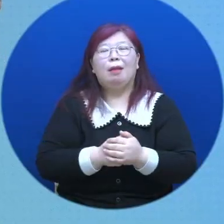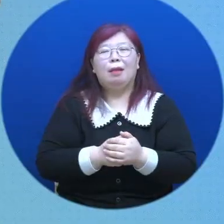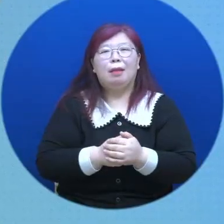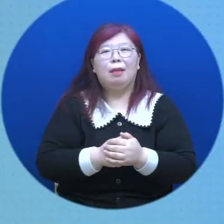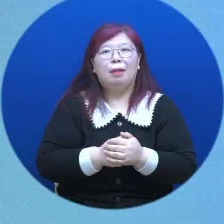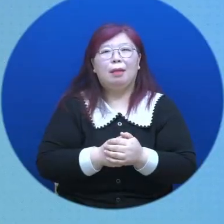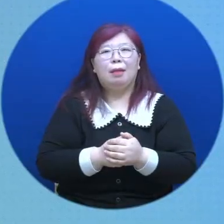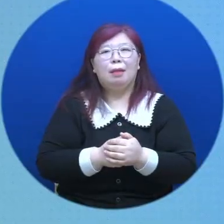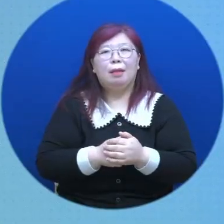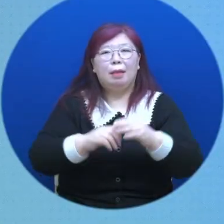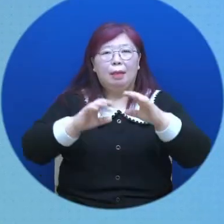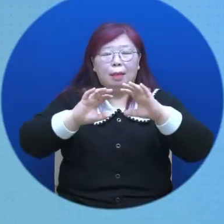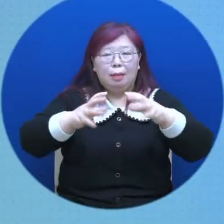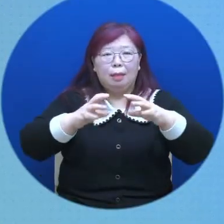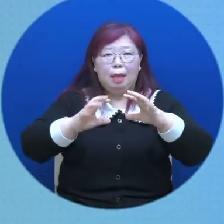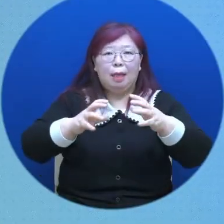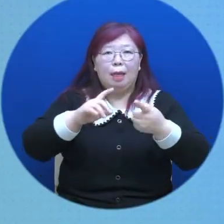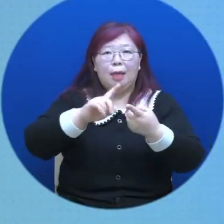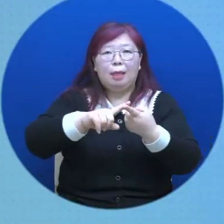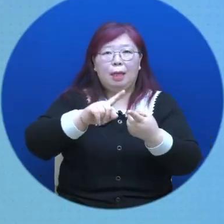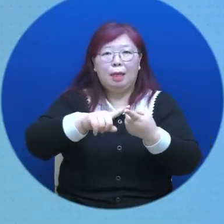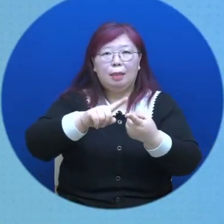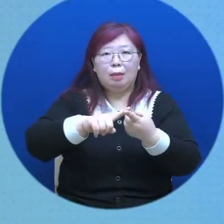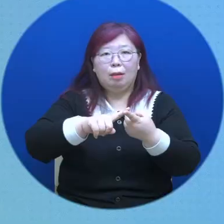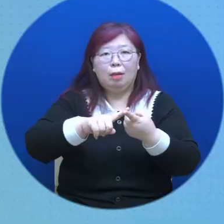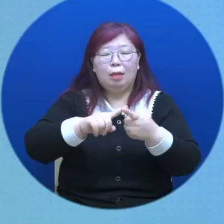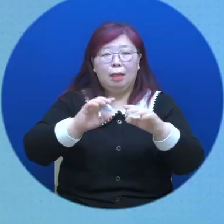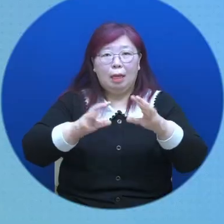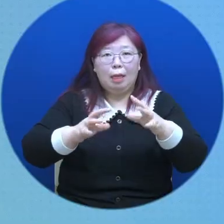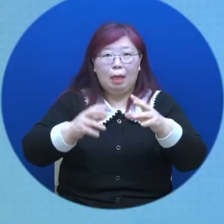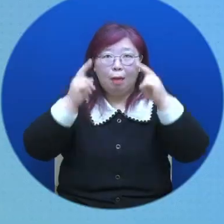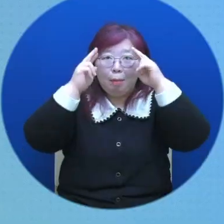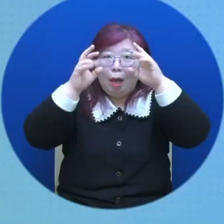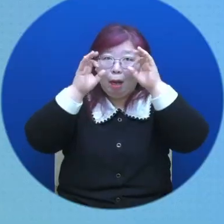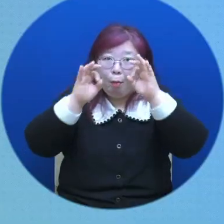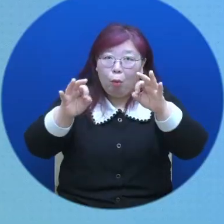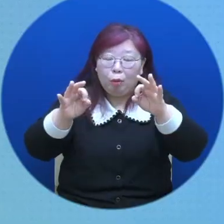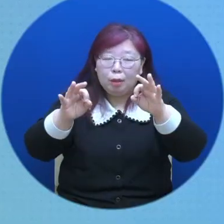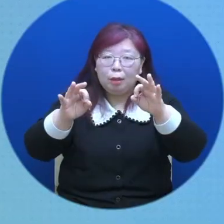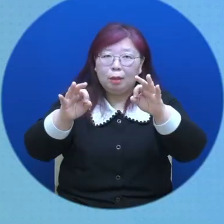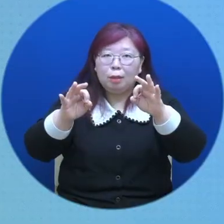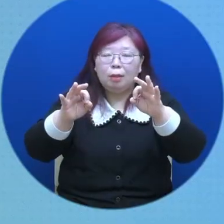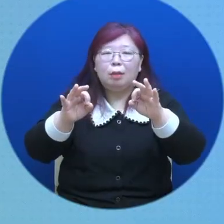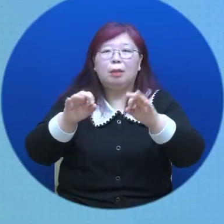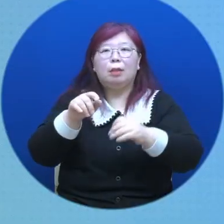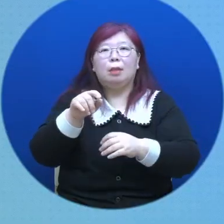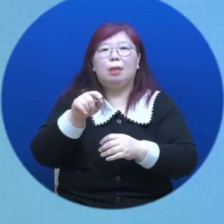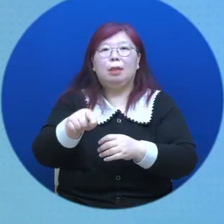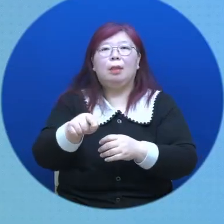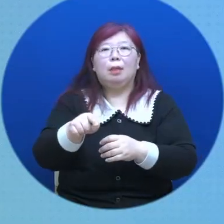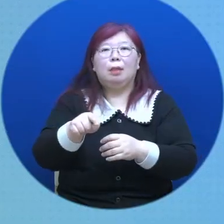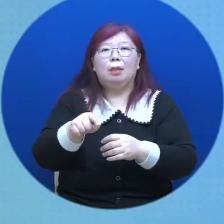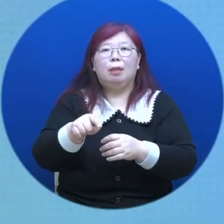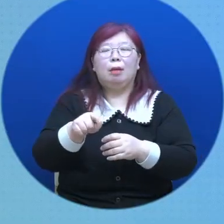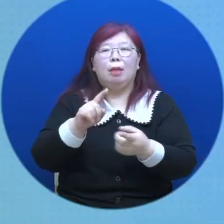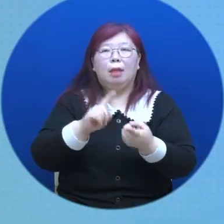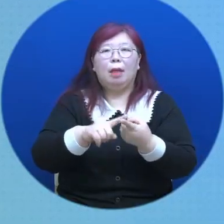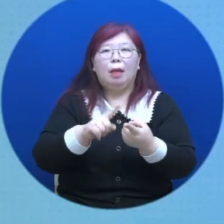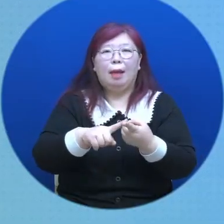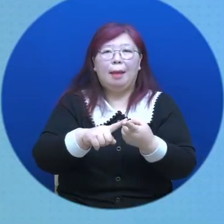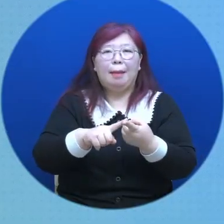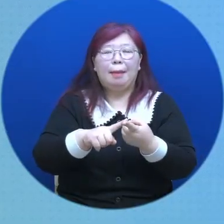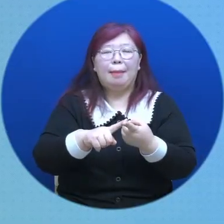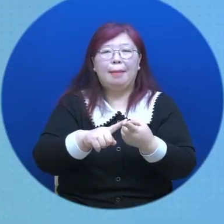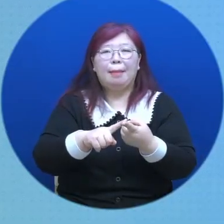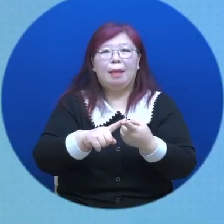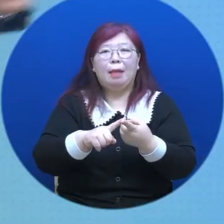세계관이란 무엇일까요? 내가 세상을 바라보고 그 세상에 대하여 해석하는 눈을 말하는